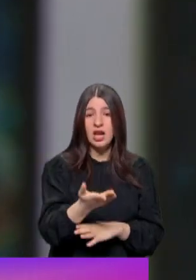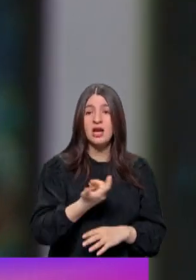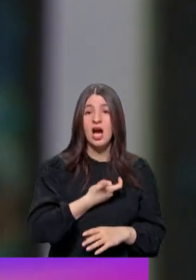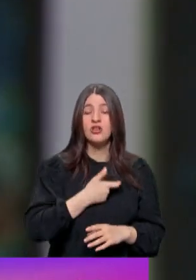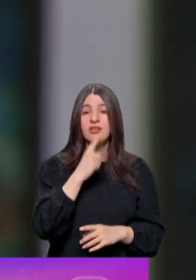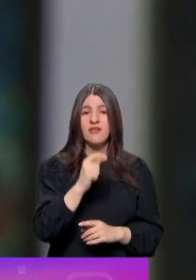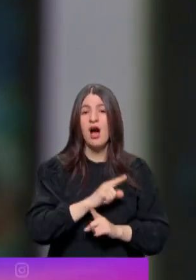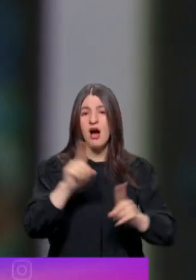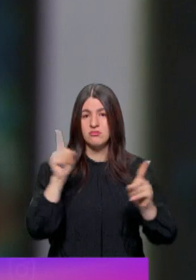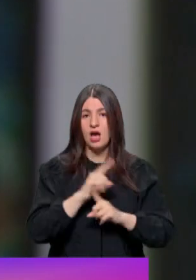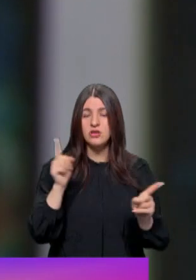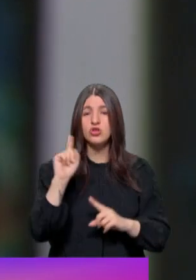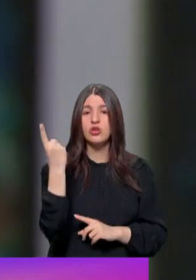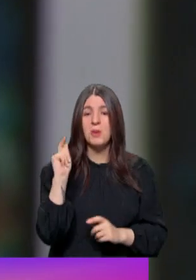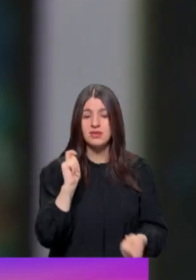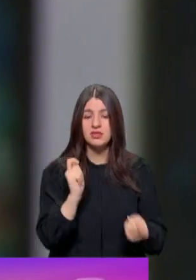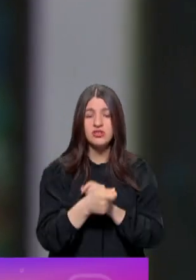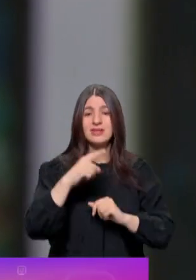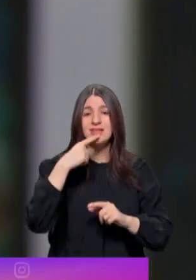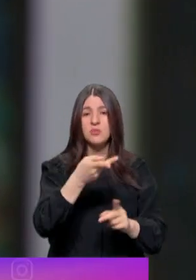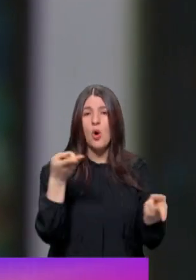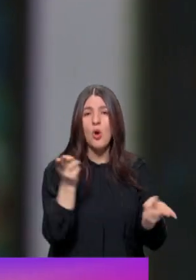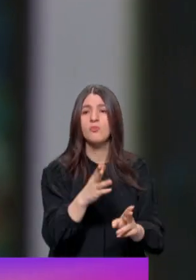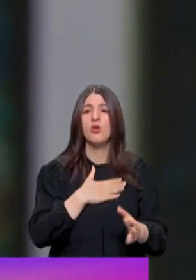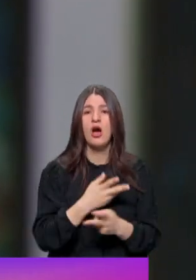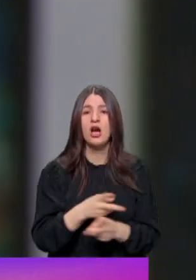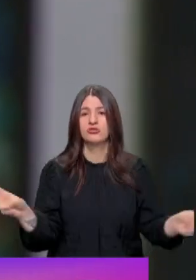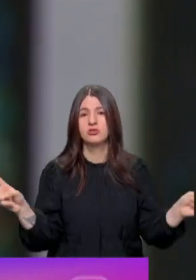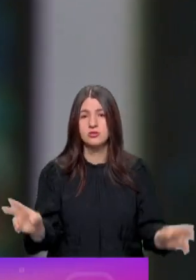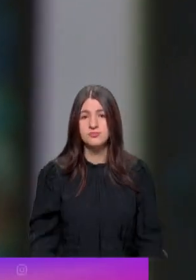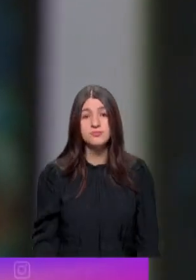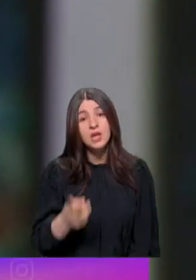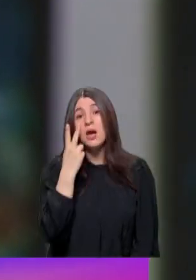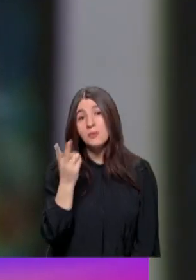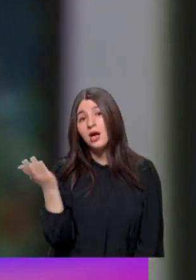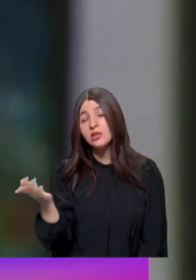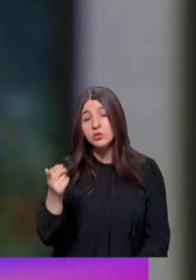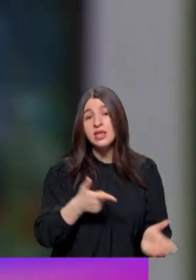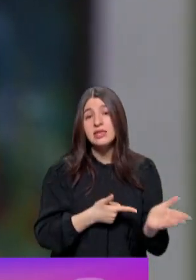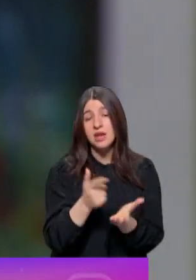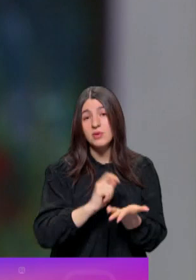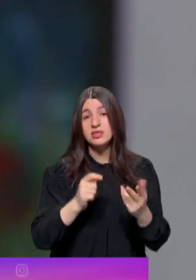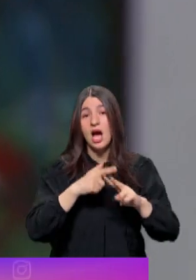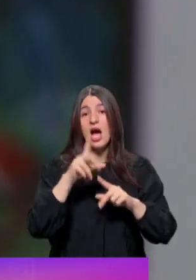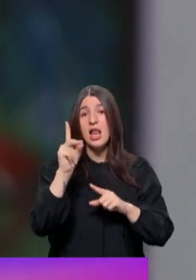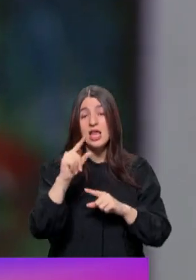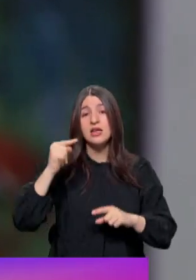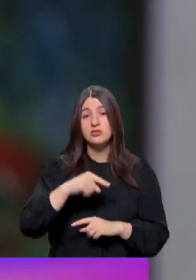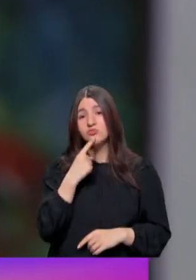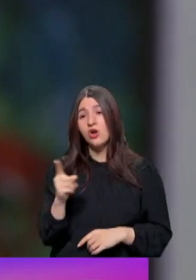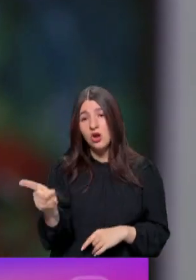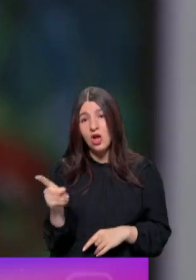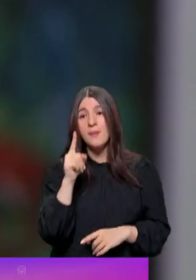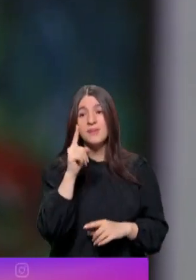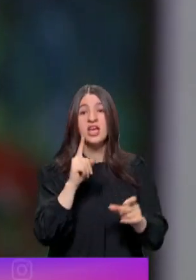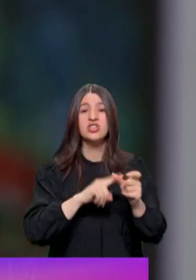teklifi reddedilmişti. Yönetmelik değişikliğiyle zeytin katliamının önü açıldı. Bakın bunu tarım yazarı Ali Ekber Yıldırım söylüyor.